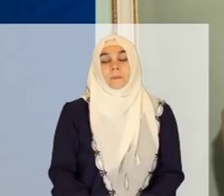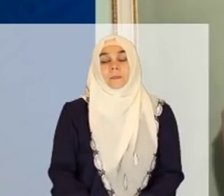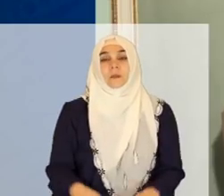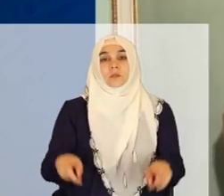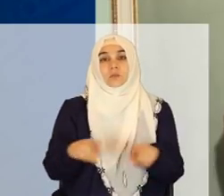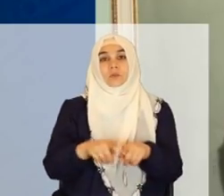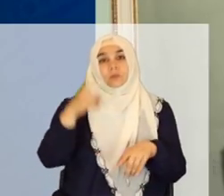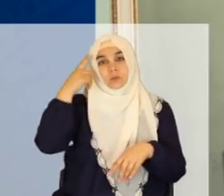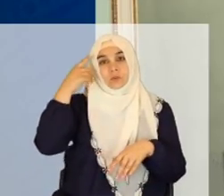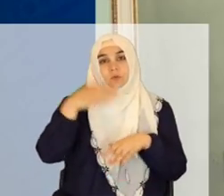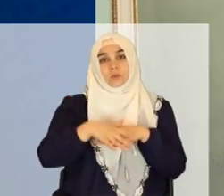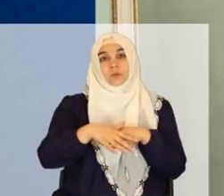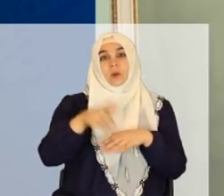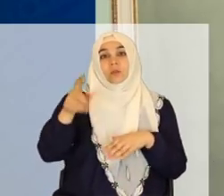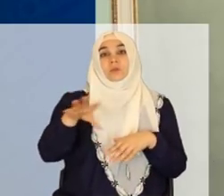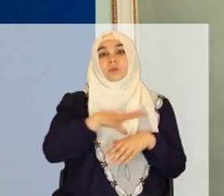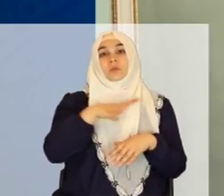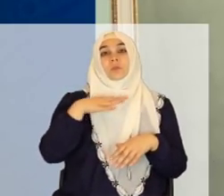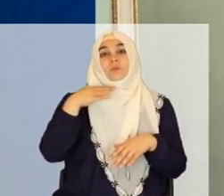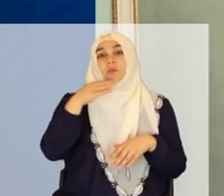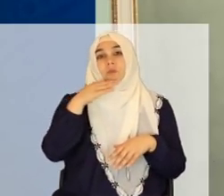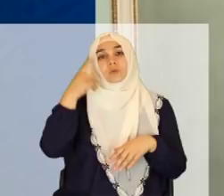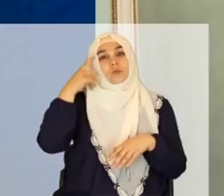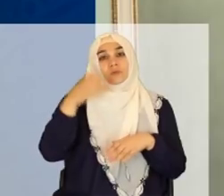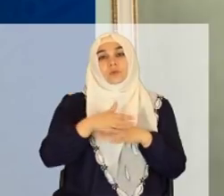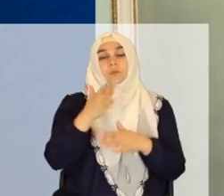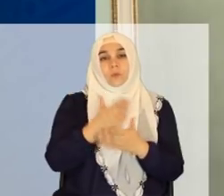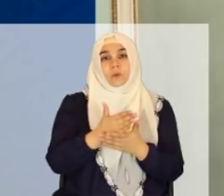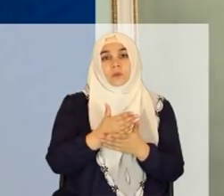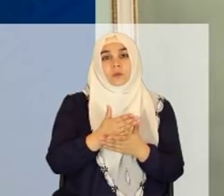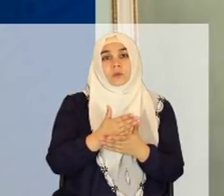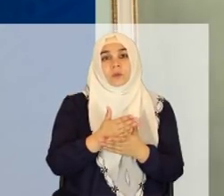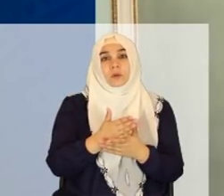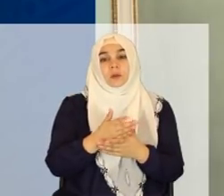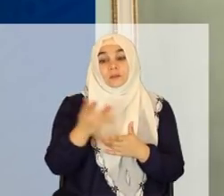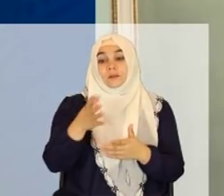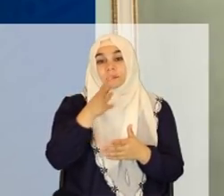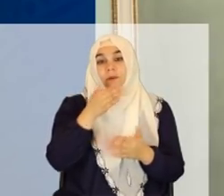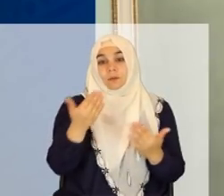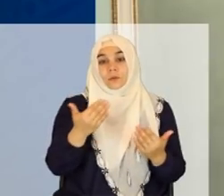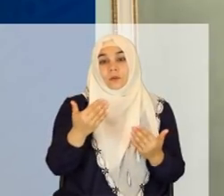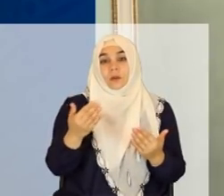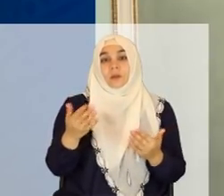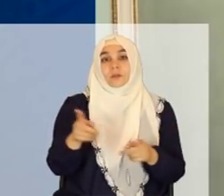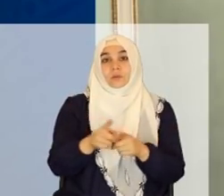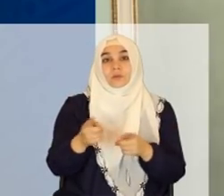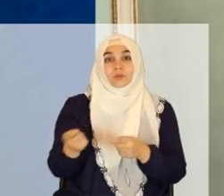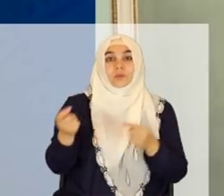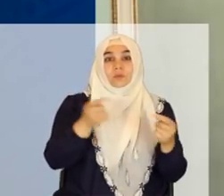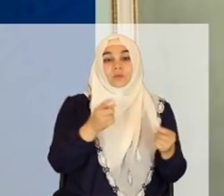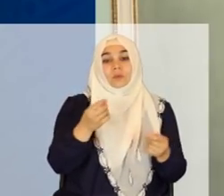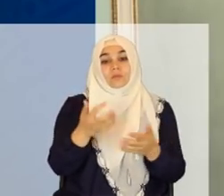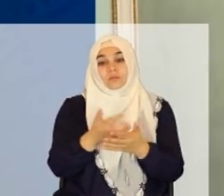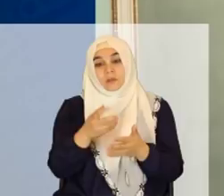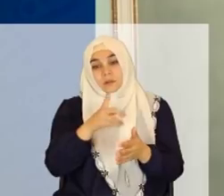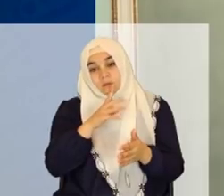Mana shu narsani tushunib olishimiz kerak. Hozir odamlarimizda tushunmovchilik bor. Bu pul sarflayapmiz, keyin hosilni olganimizda sarfimizni ko'tarmayapti,